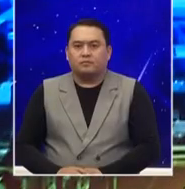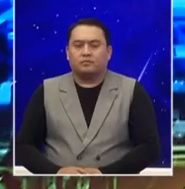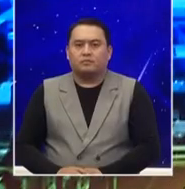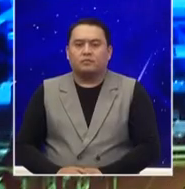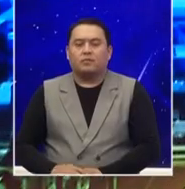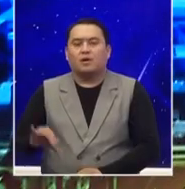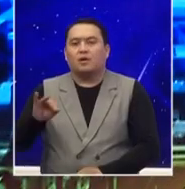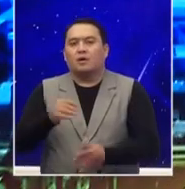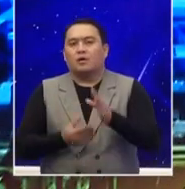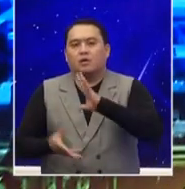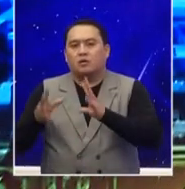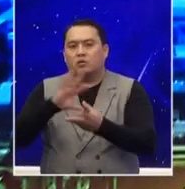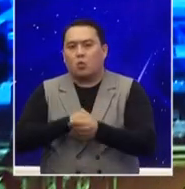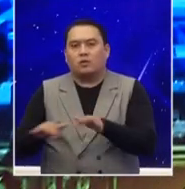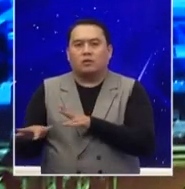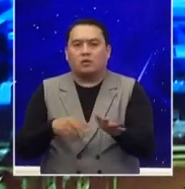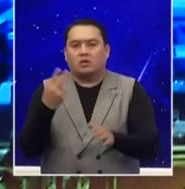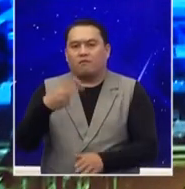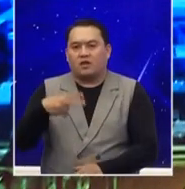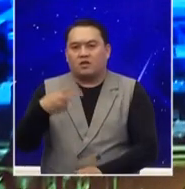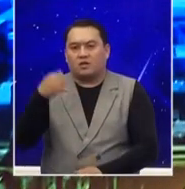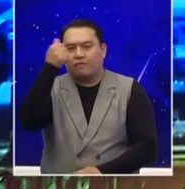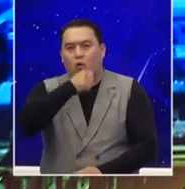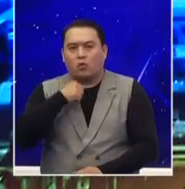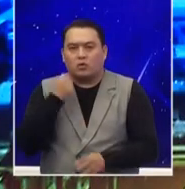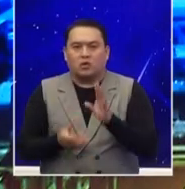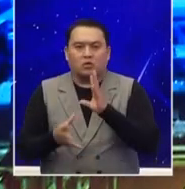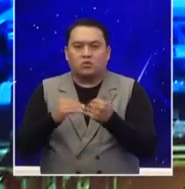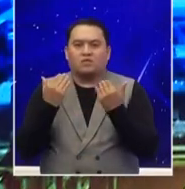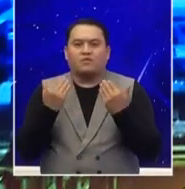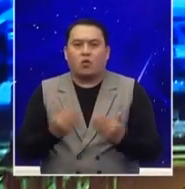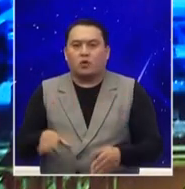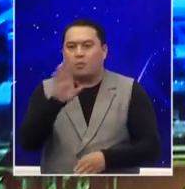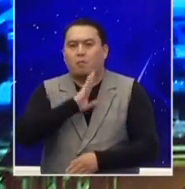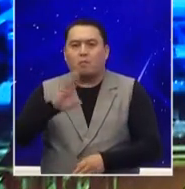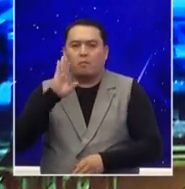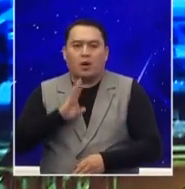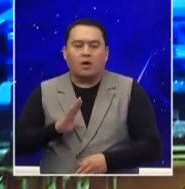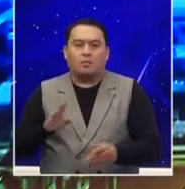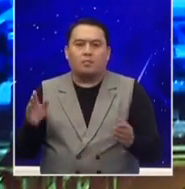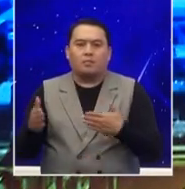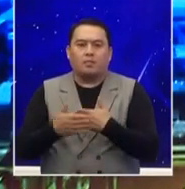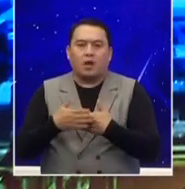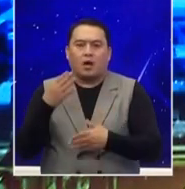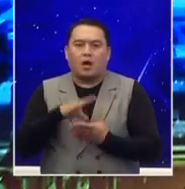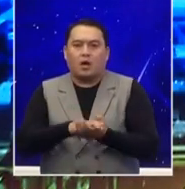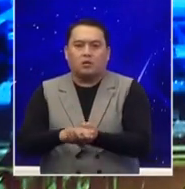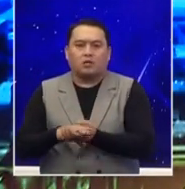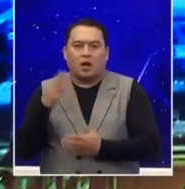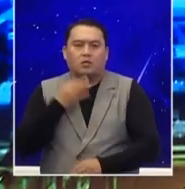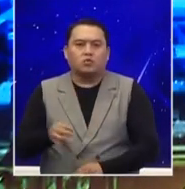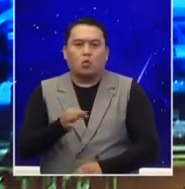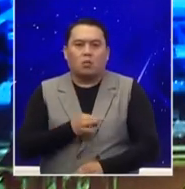итоги деятельности за 2020 год были подведены сегодня совета матерей при a young алматинской области